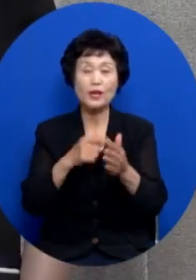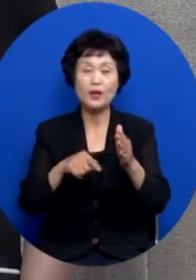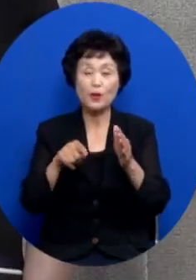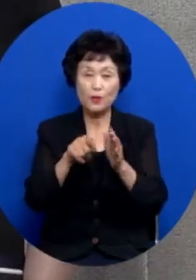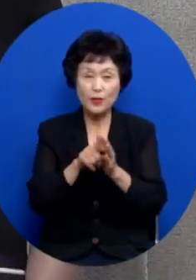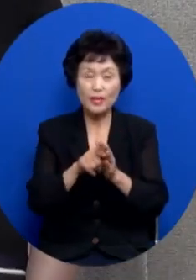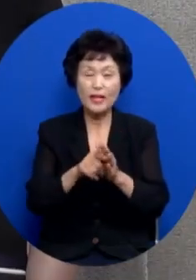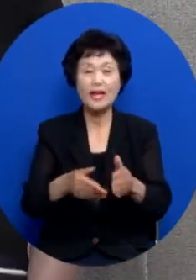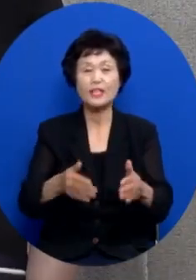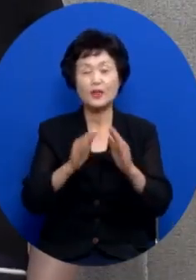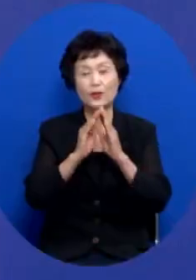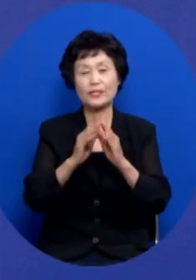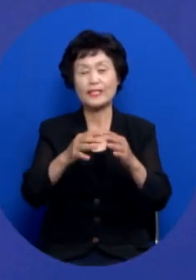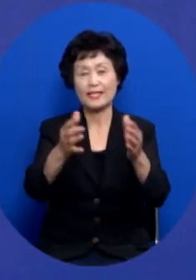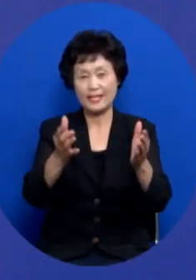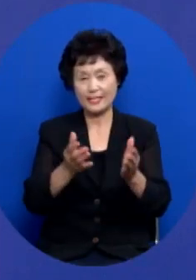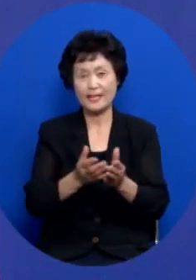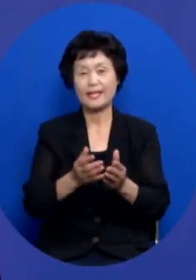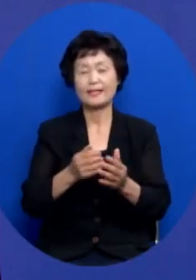창립한 단체입니다.